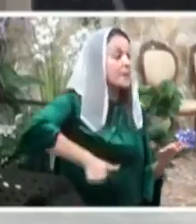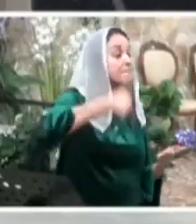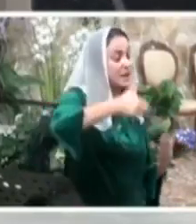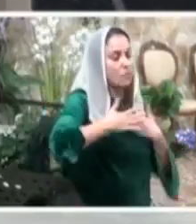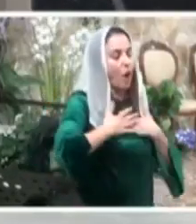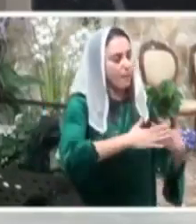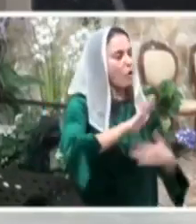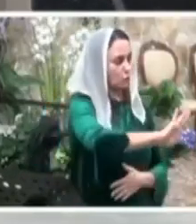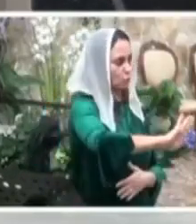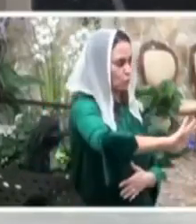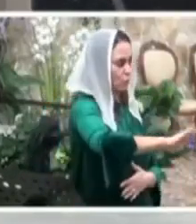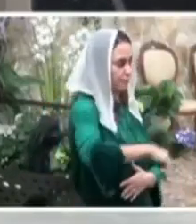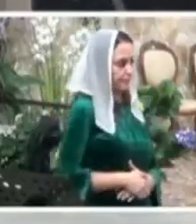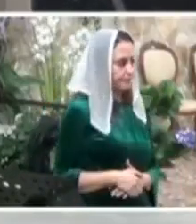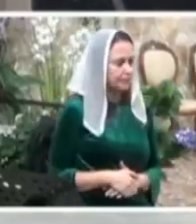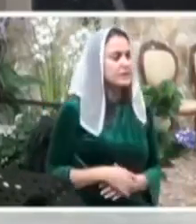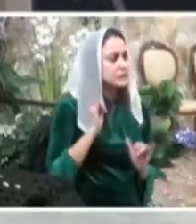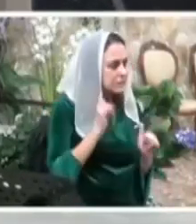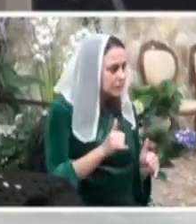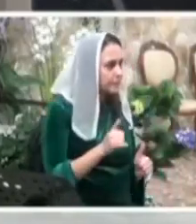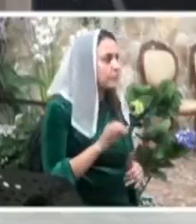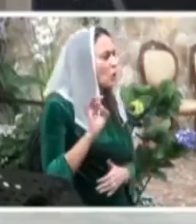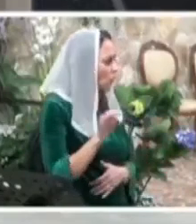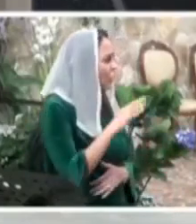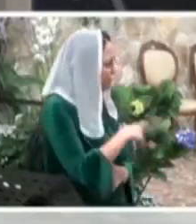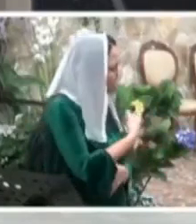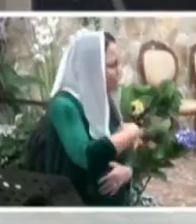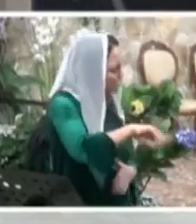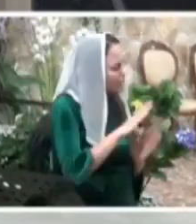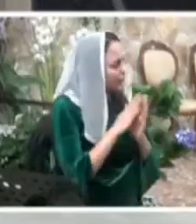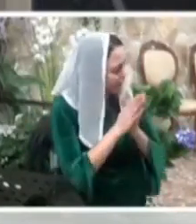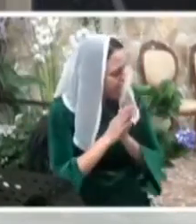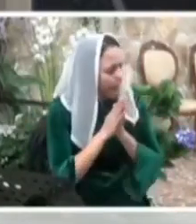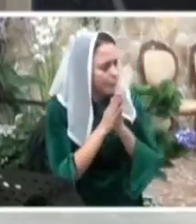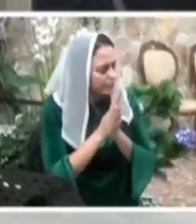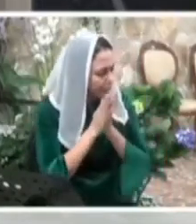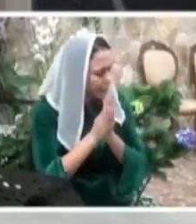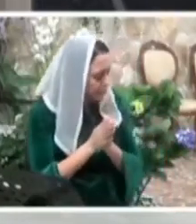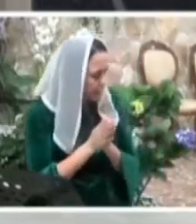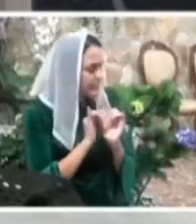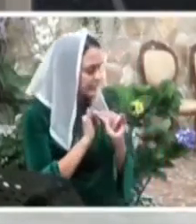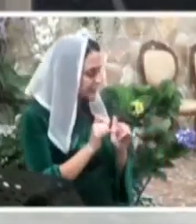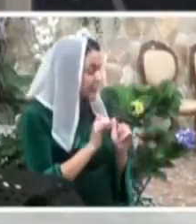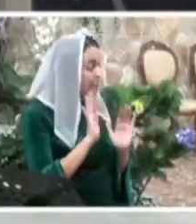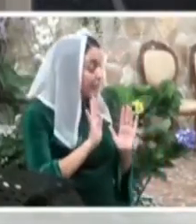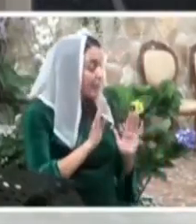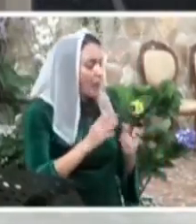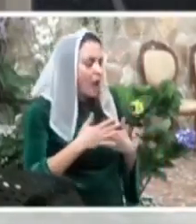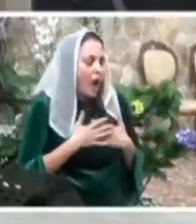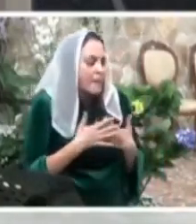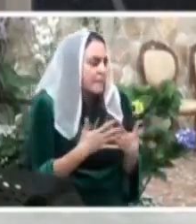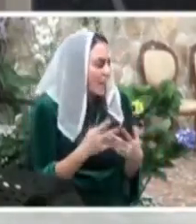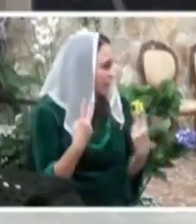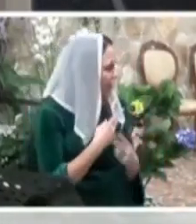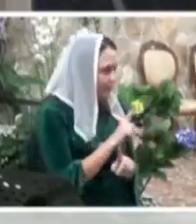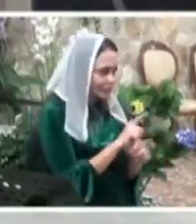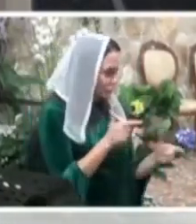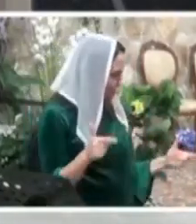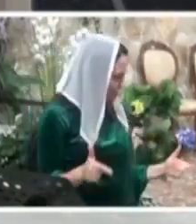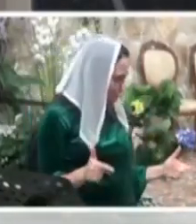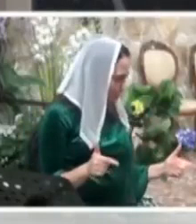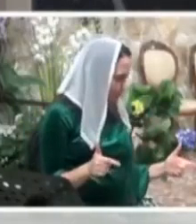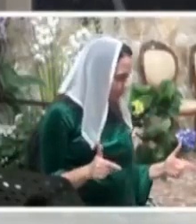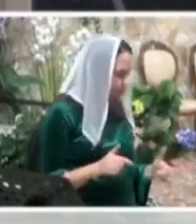amore. Sì, si fanno determinate cose, si continuano a